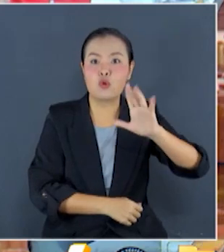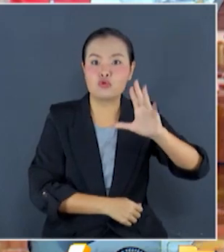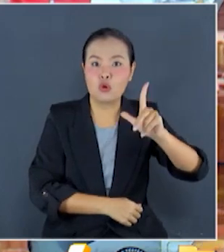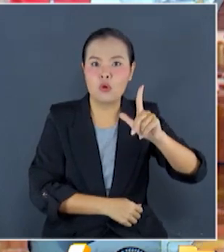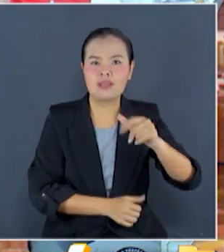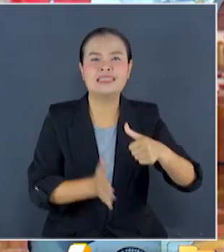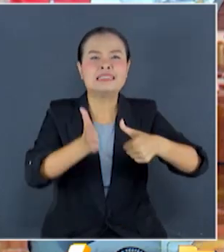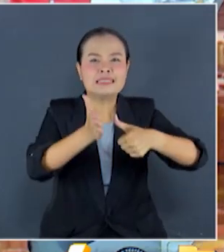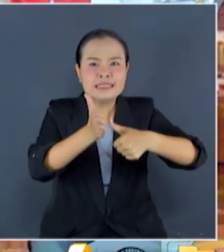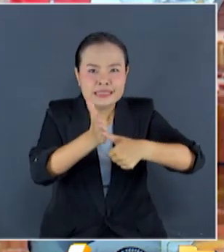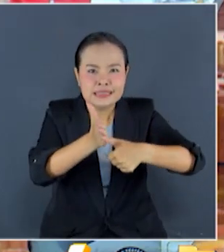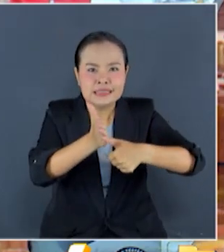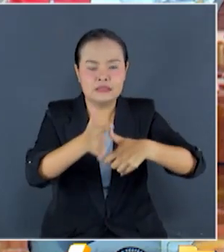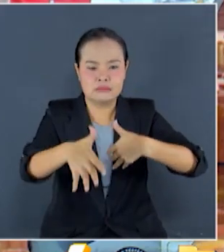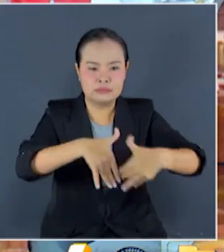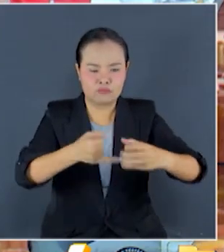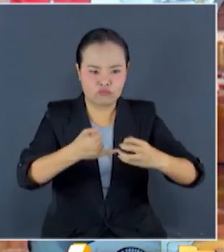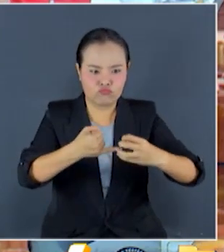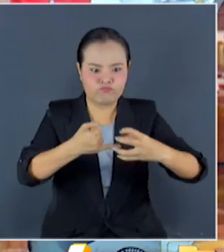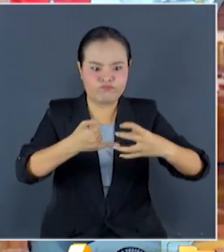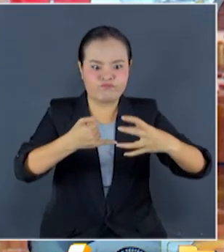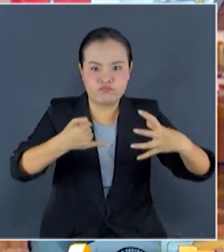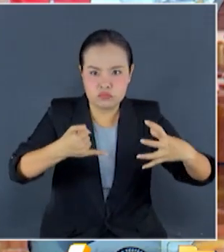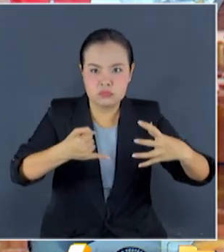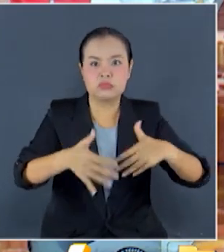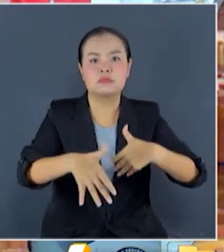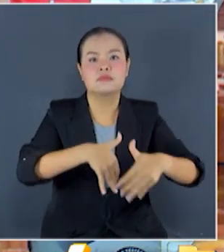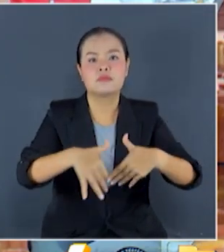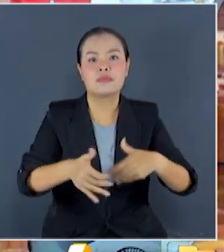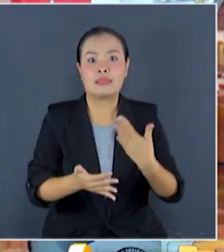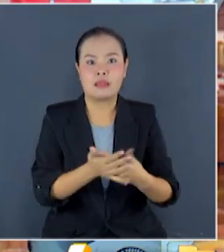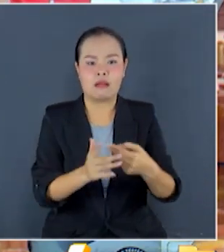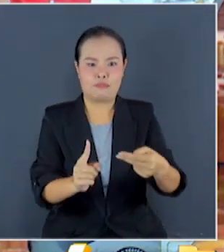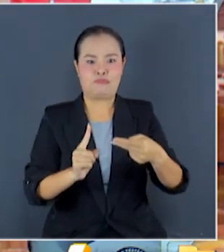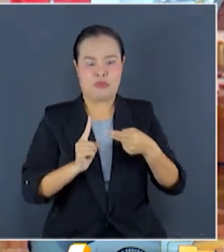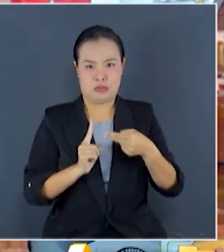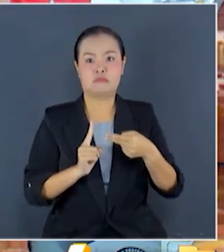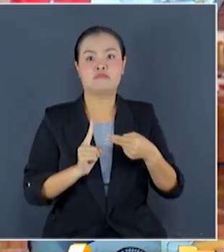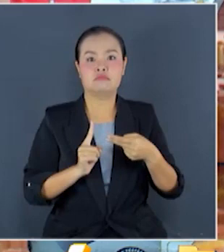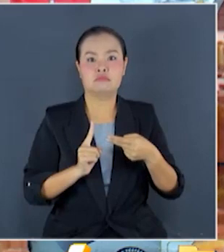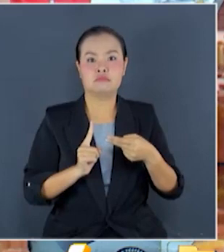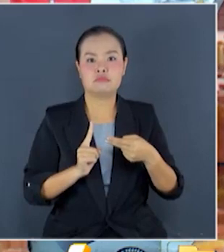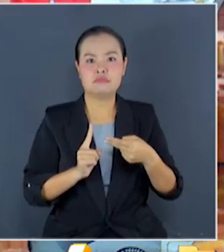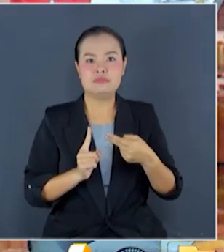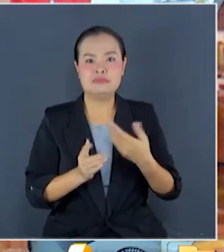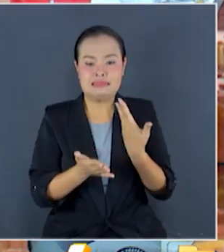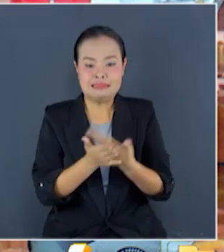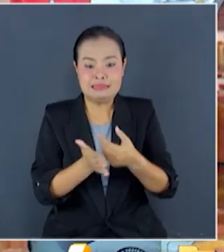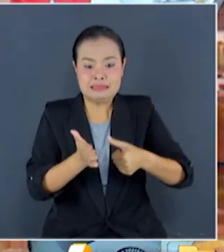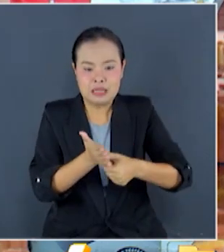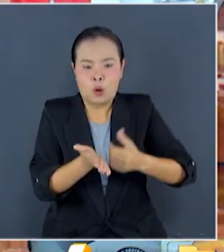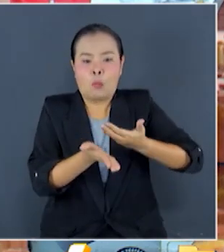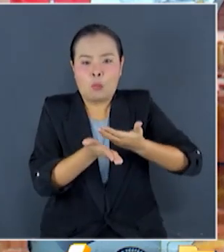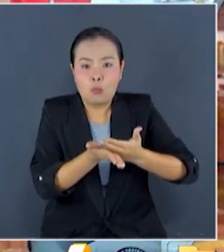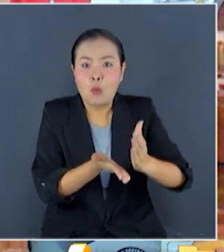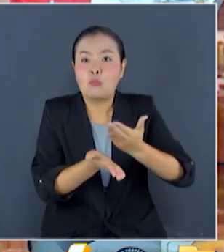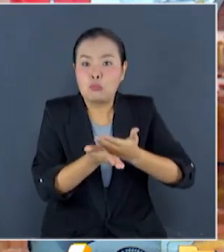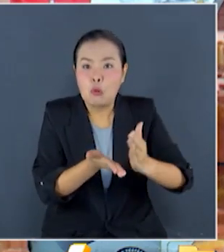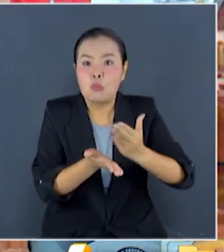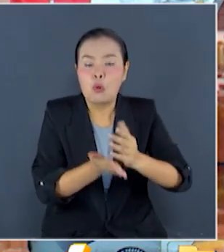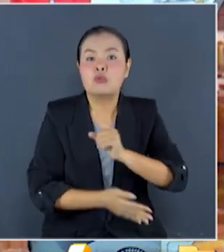สร้างหนี้สาธารณะในระยะยาวพี่น้องประชาชนโอเคได้เงินหมื่นก็จริงแต่พวกเราต้องมาใช้หนี้กันในอนาคตหรืออย่